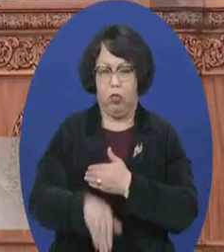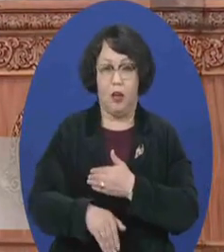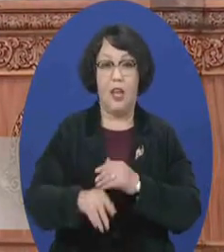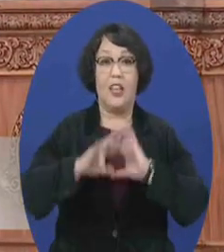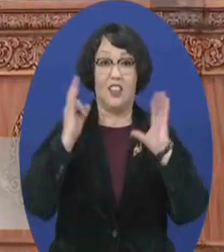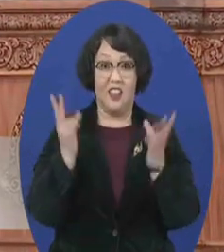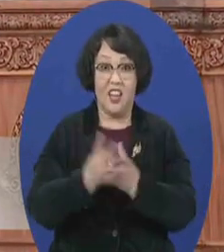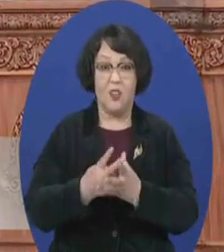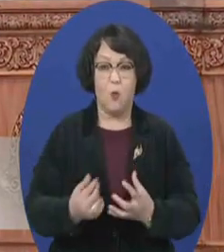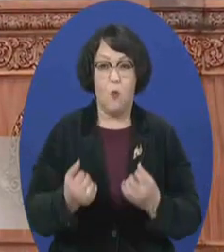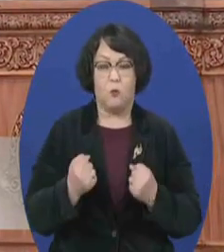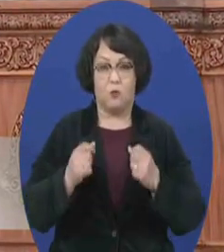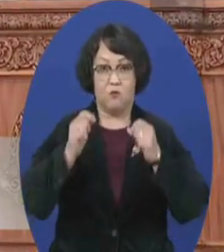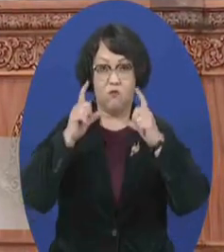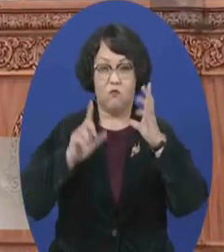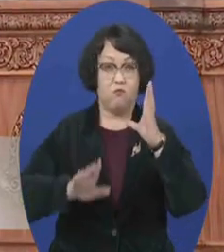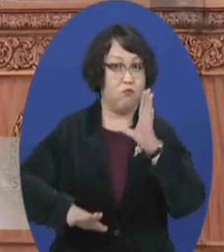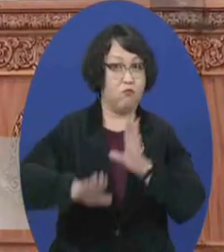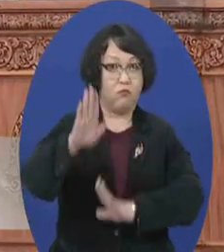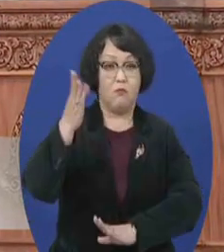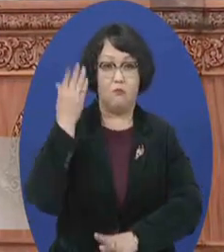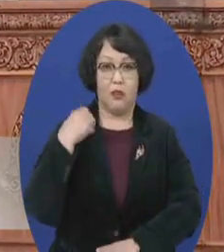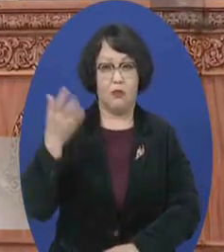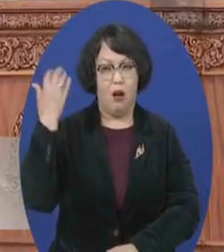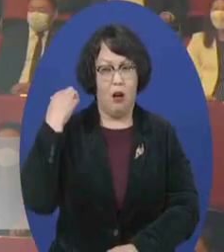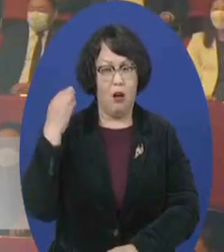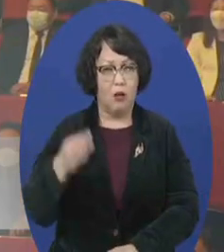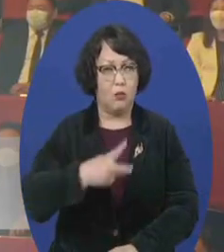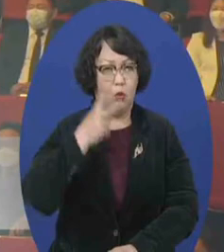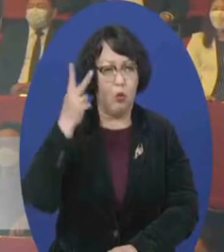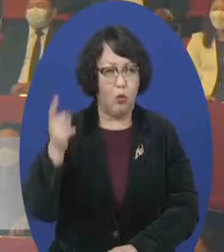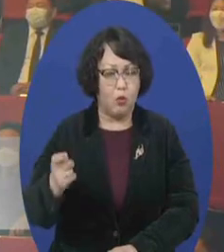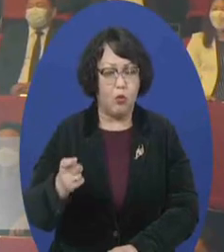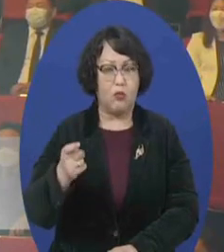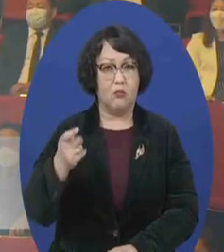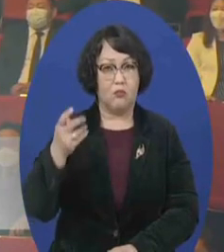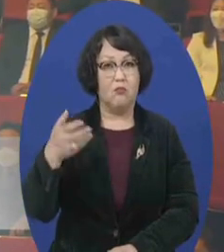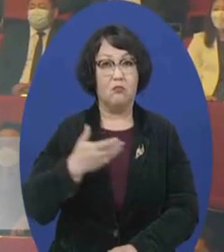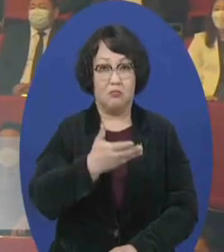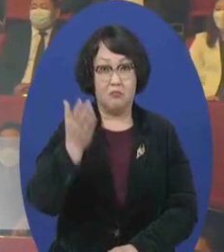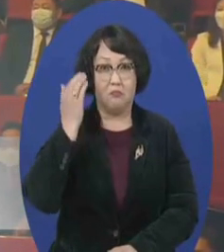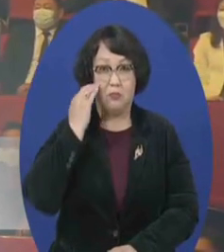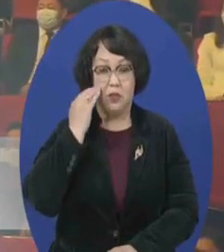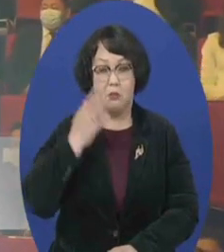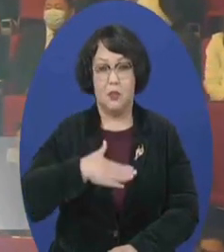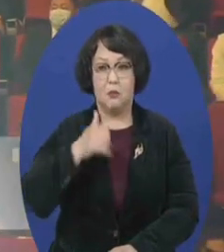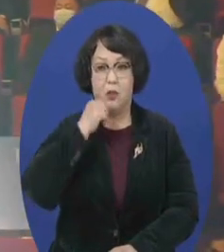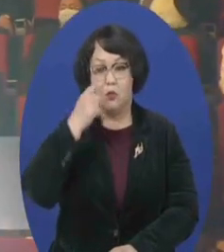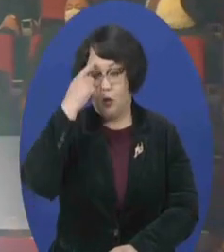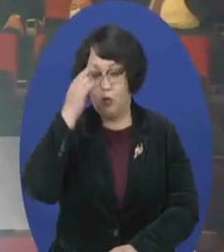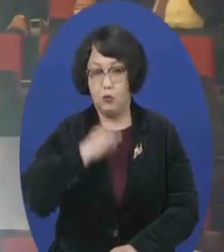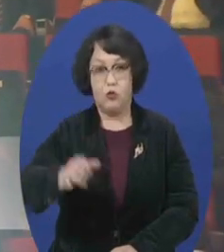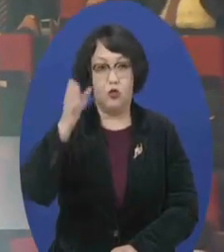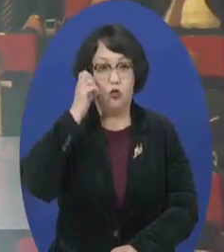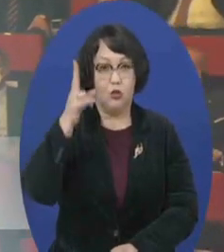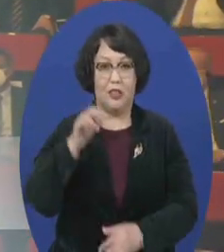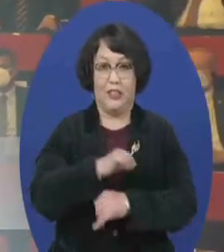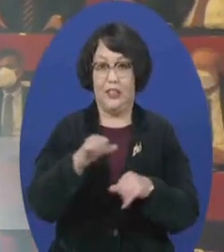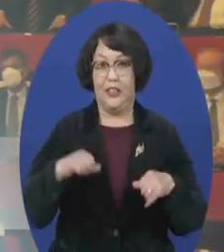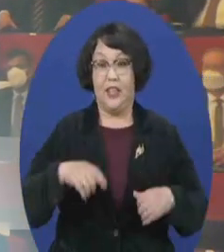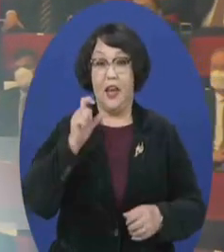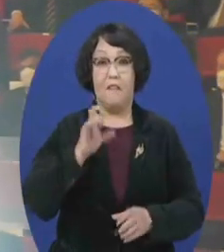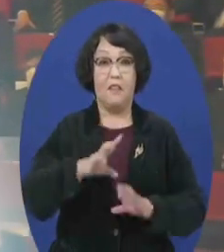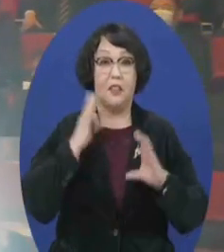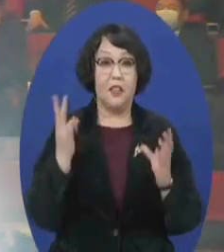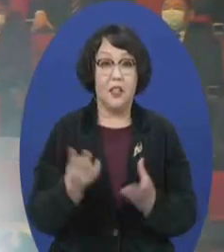ирснийг буурал түүх бидэнд үргэлж сануулсаар ирсэн. Миний бие монгол улсын ерөнхийлөгчийн хувьд ард түмнийхээ